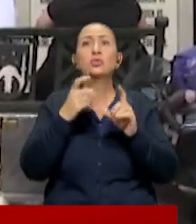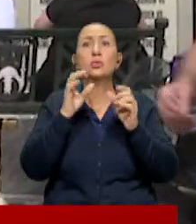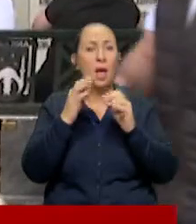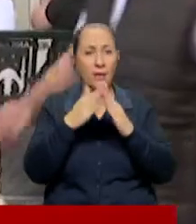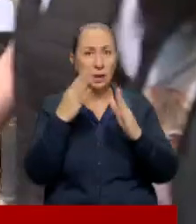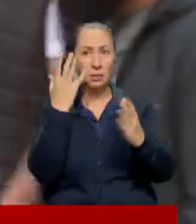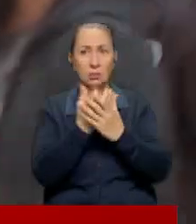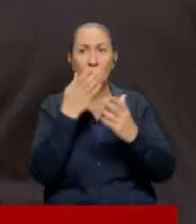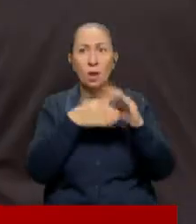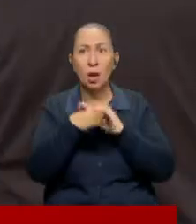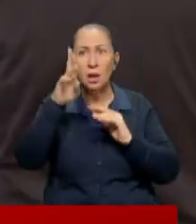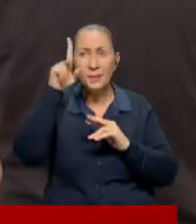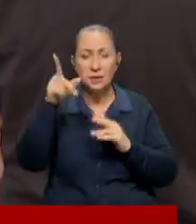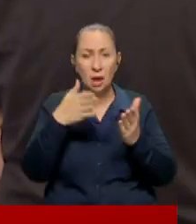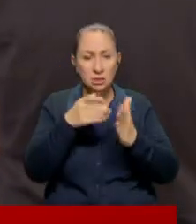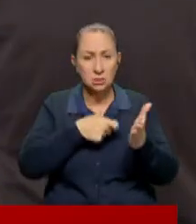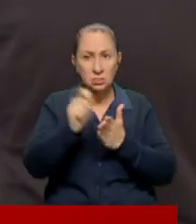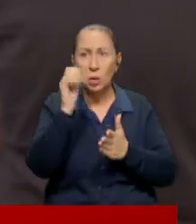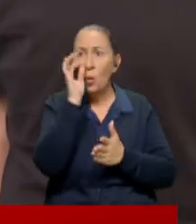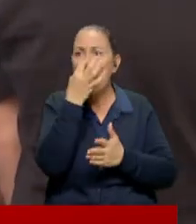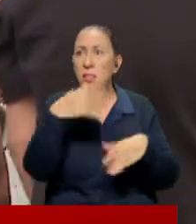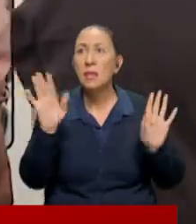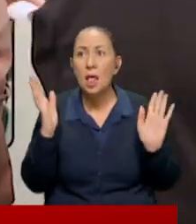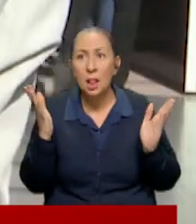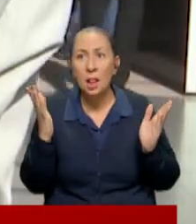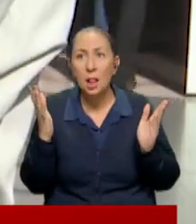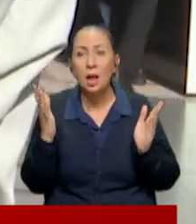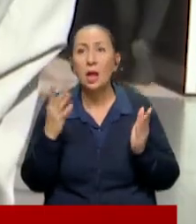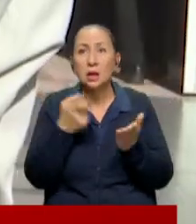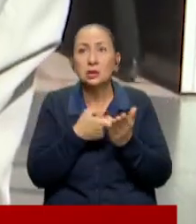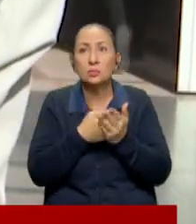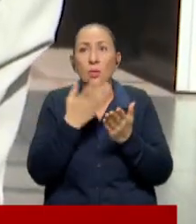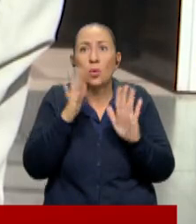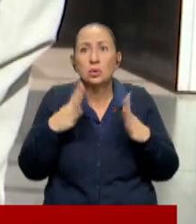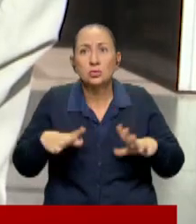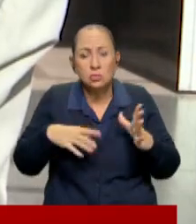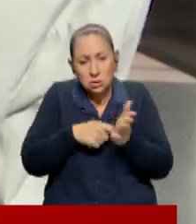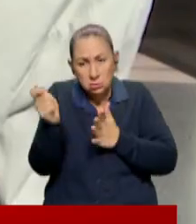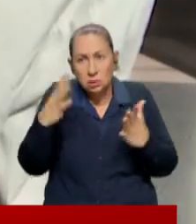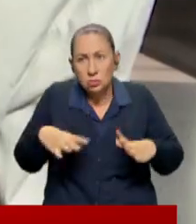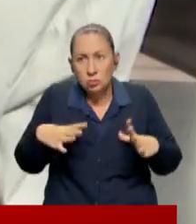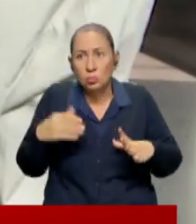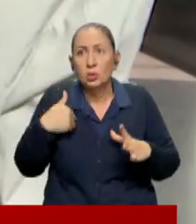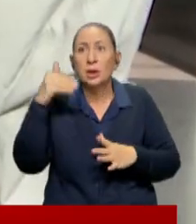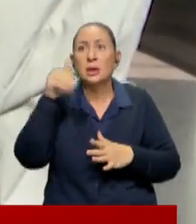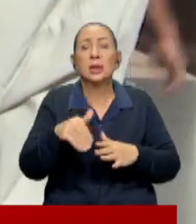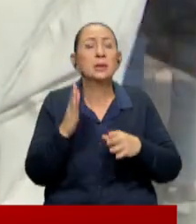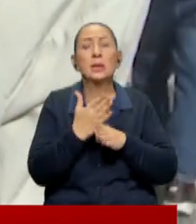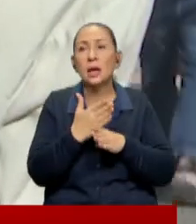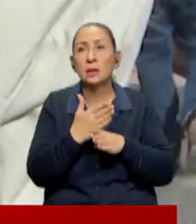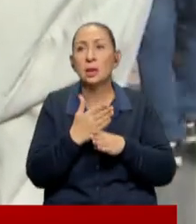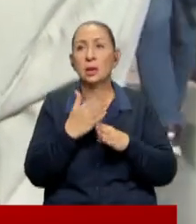eve kayıt olan yabancıyı adresten sildirmek hiç o kadar kolay değil. İsmin yok olmasını istiyorum, silinmesini. Buraya gelmemin